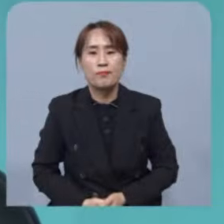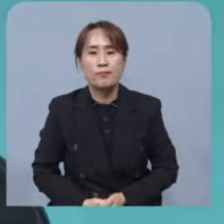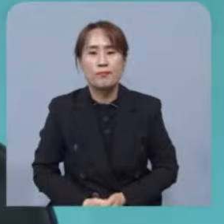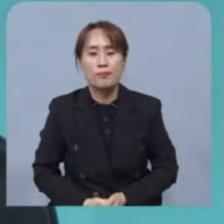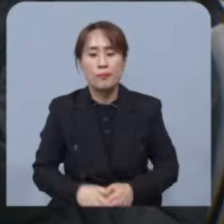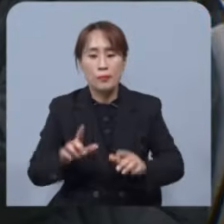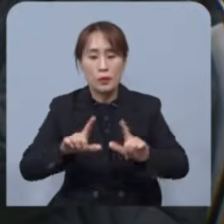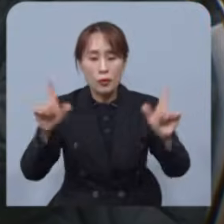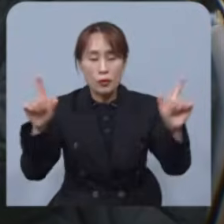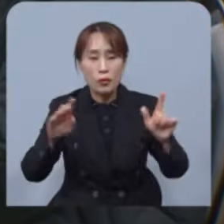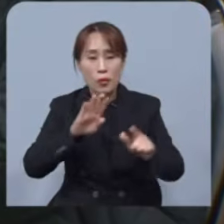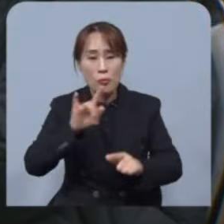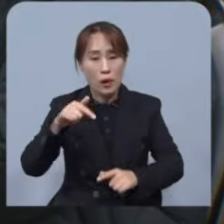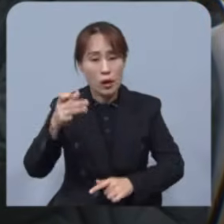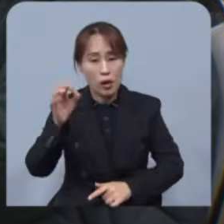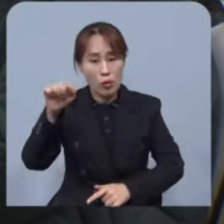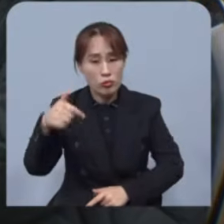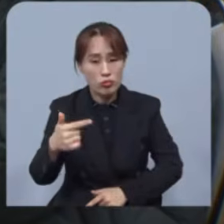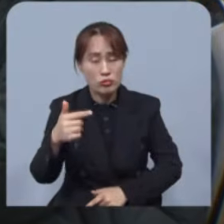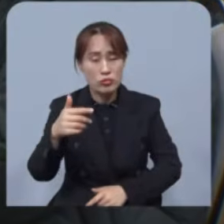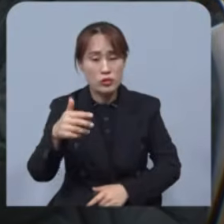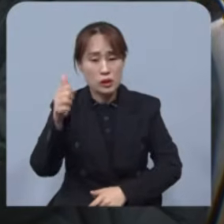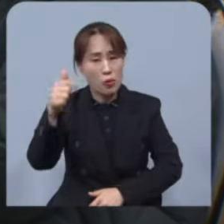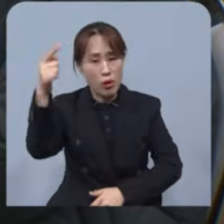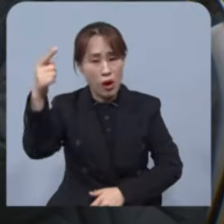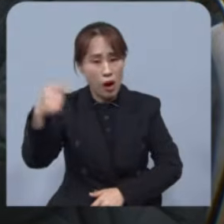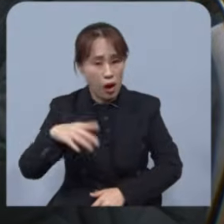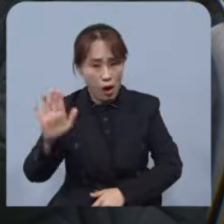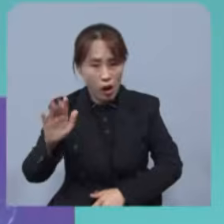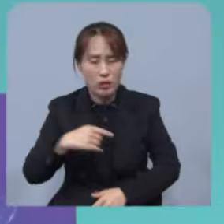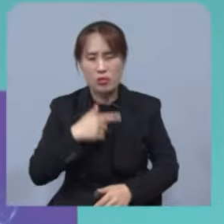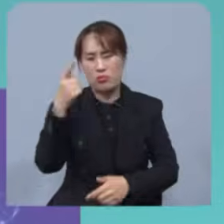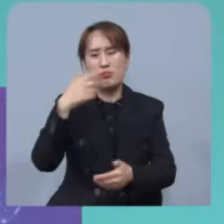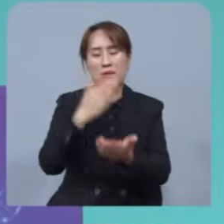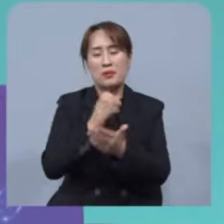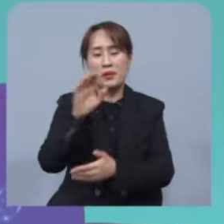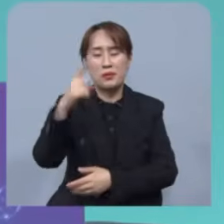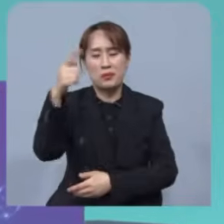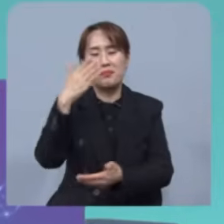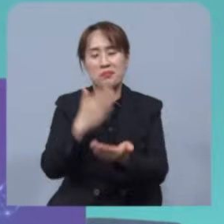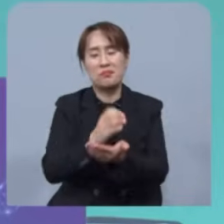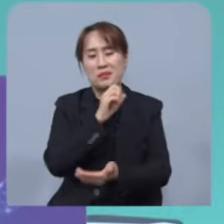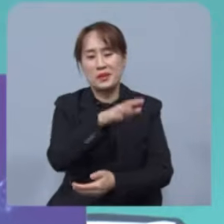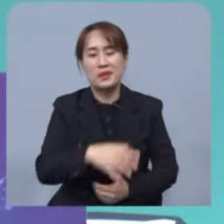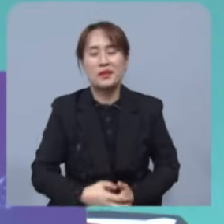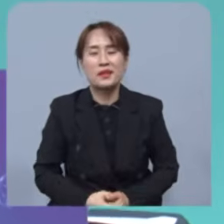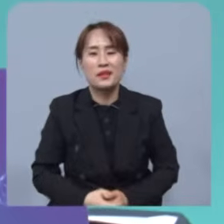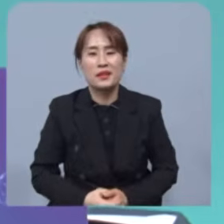근데 오늘 왜 배경훈 장관 나왔지? 제가 나오지 말라고 그랬어요. 못 나오겠어요.